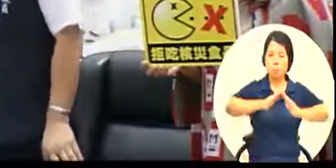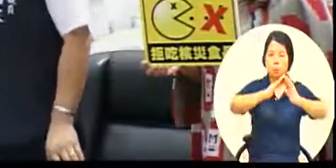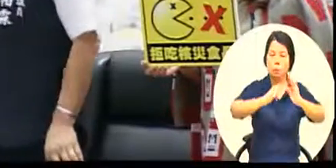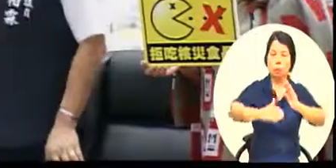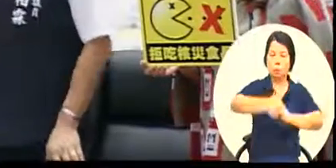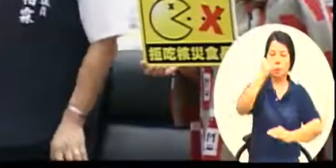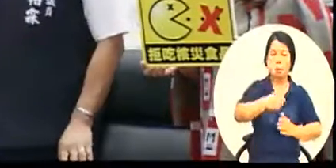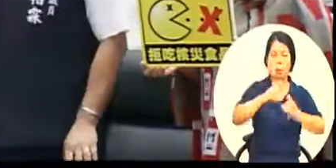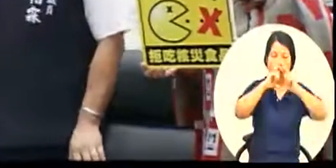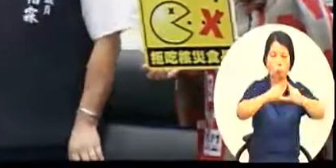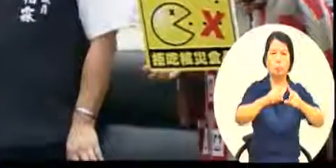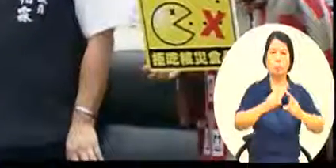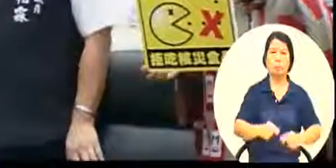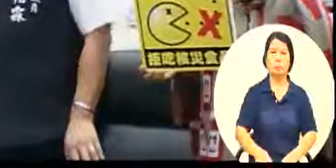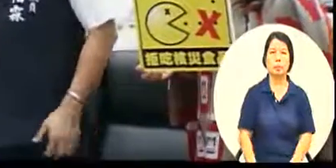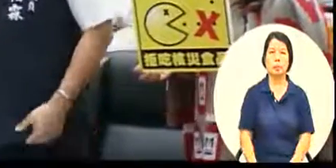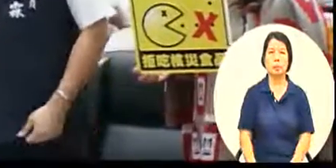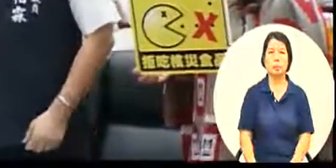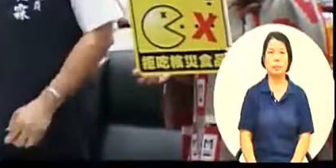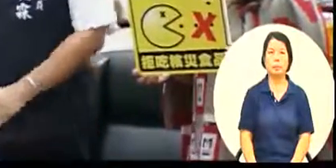请市长回答。